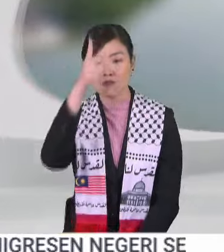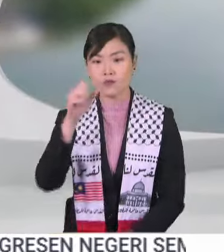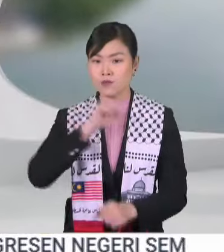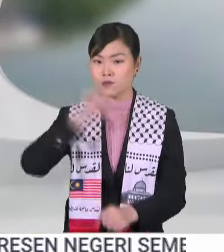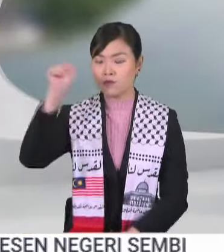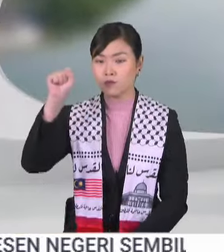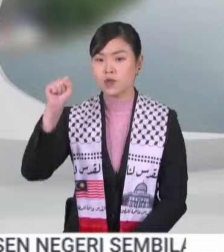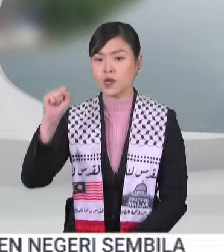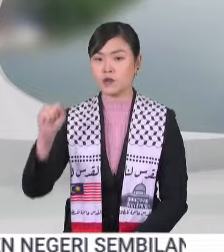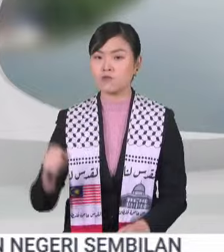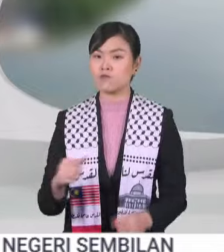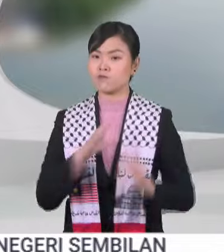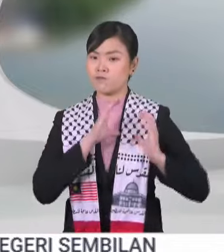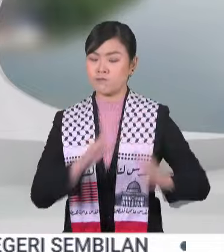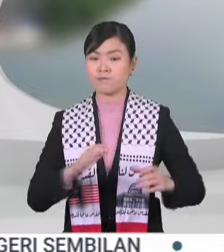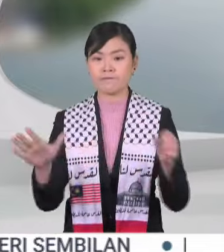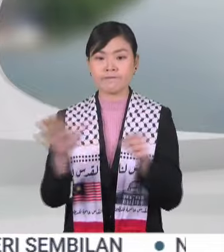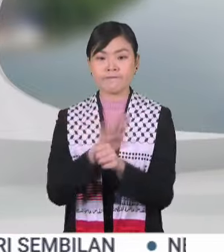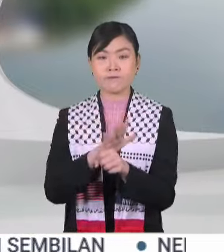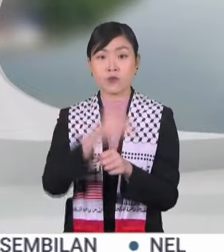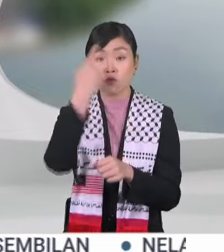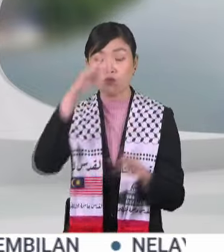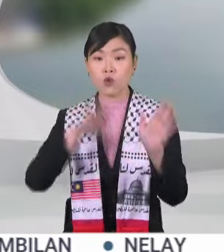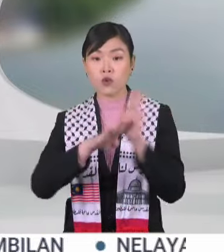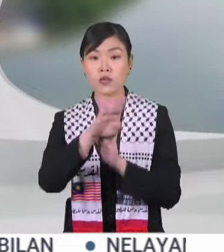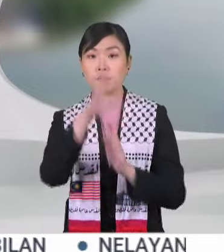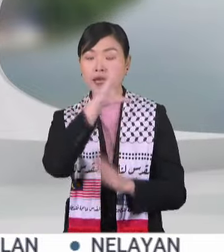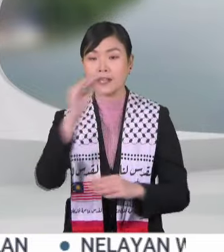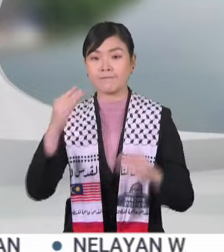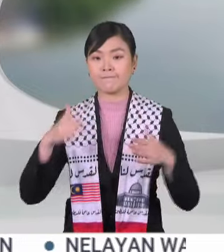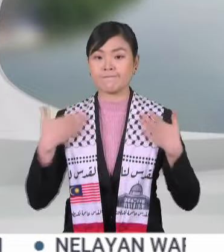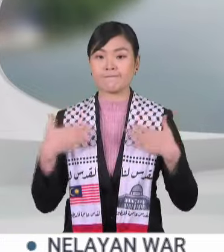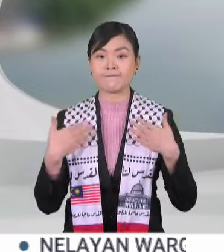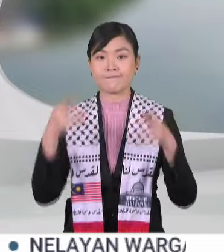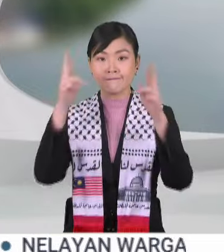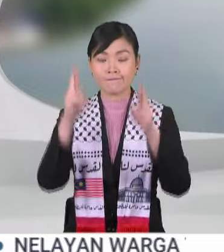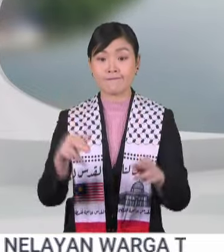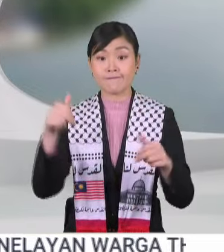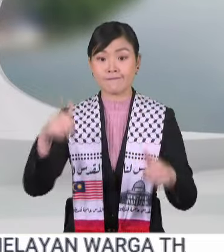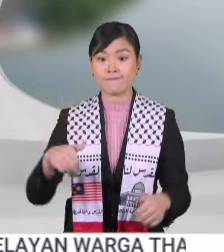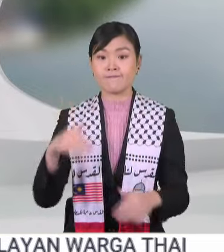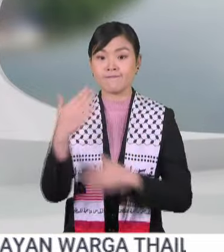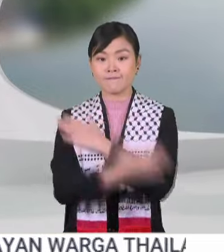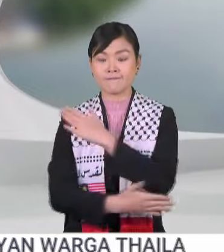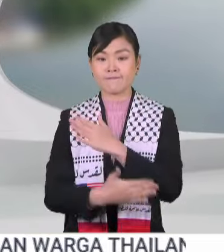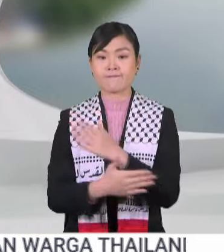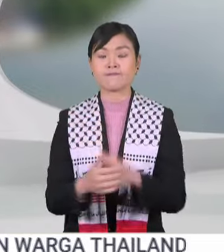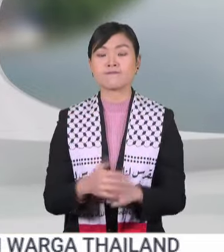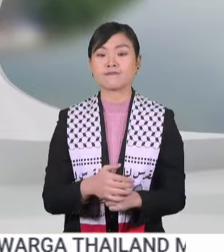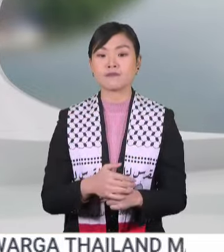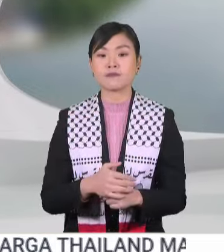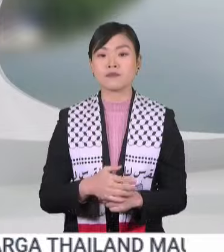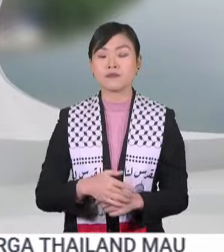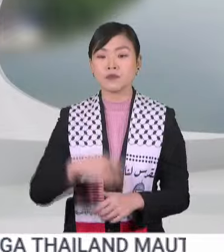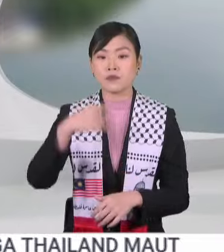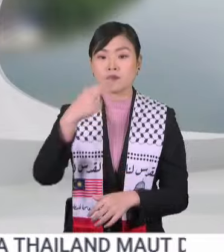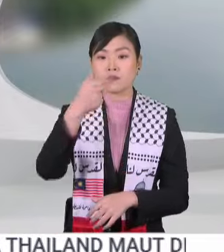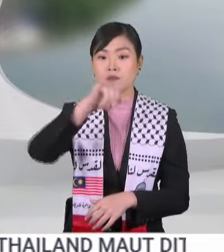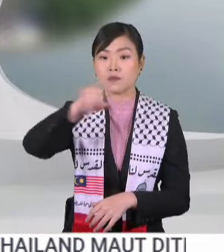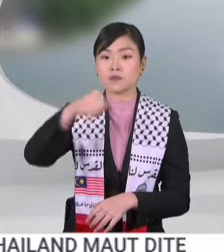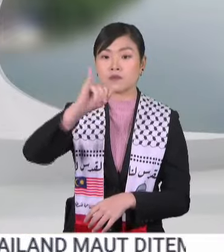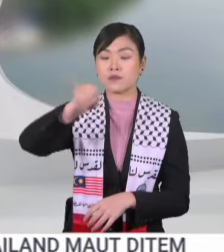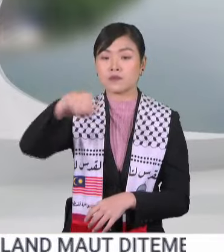komited menyokong penuh kerajaan perpaduan demi pembangunan dan kesejahteraan rakyat di negeri ini ketua menteri Datuk Seri Panglima Haji J Nor